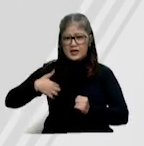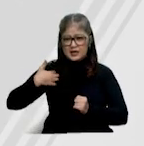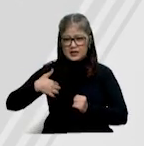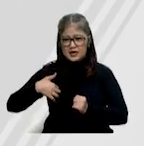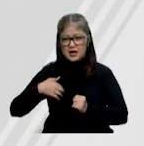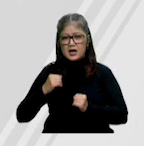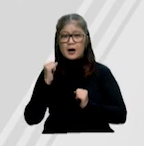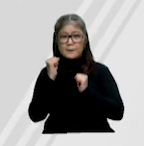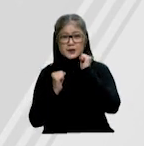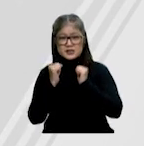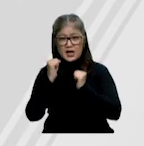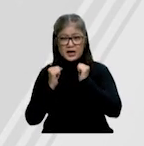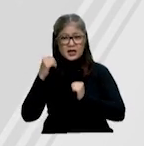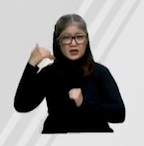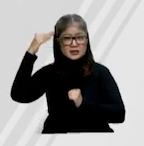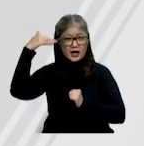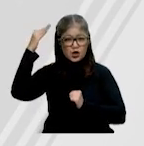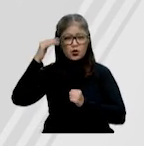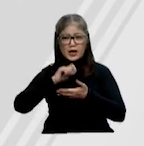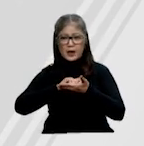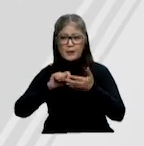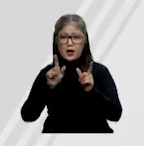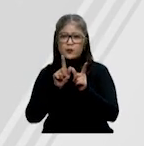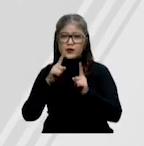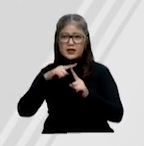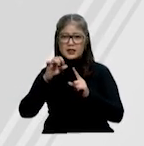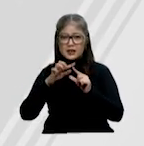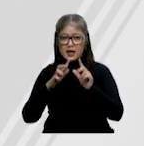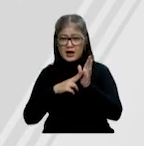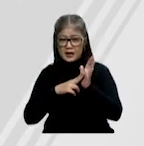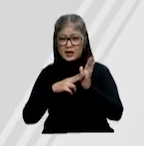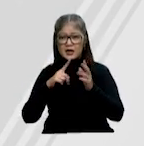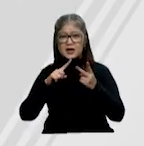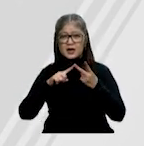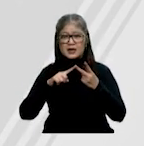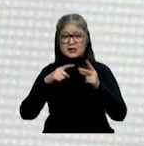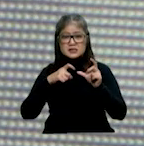pemain seniornya seperti Stefano Lillipali dan Witan Sulaiman untuk mengisi area sayap.